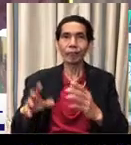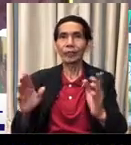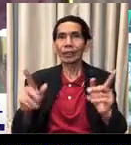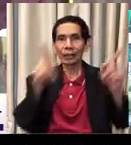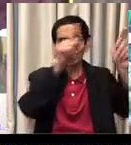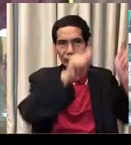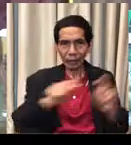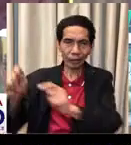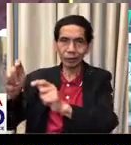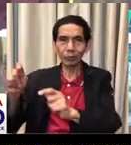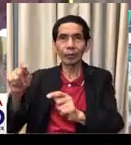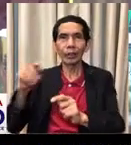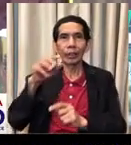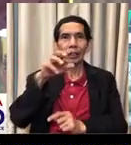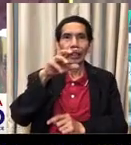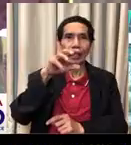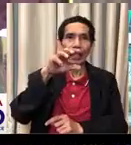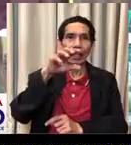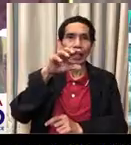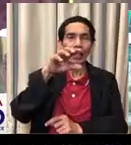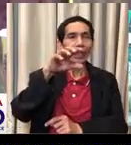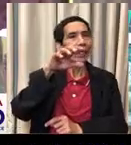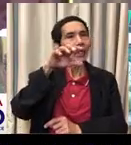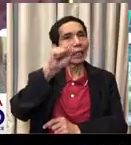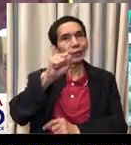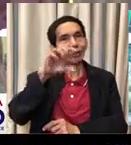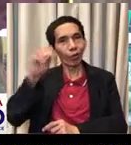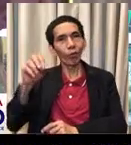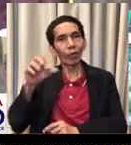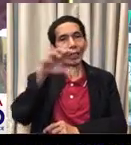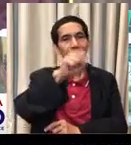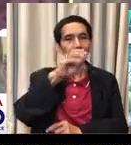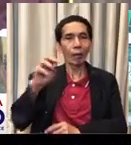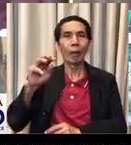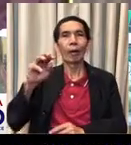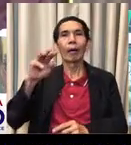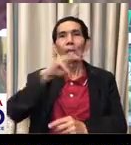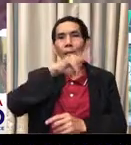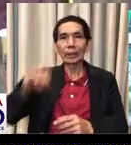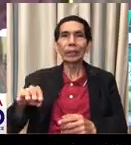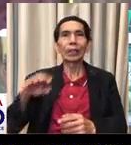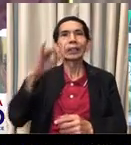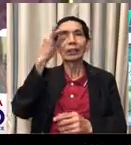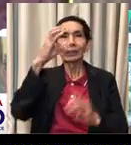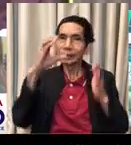Transfer? Transfer S.O.? Yes, sir. S.O. mo to, Manila City Jail. O yun.